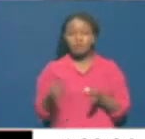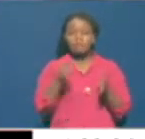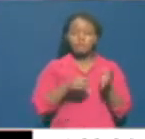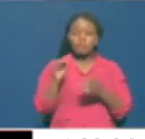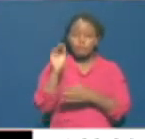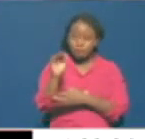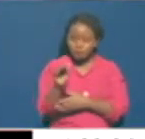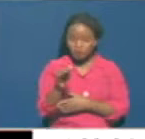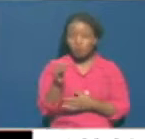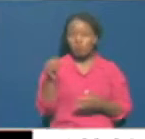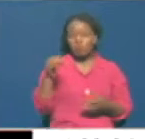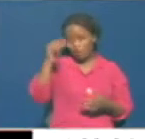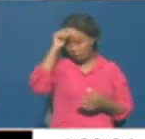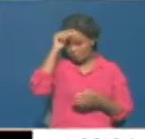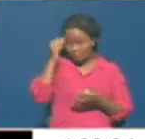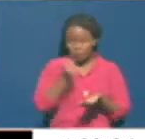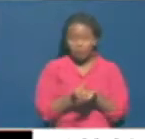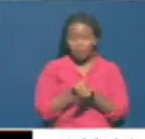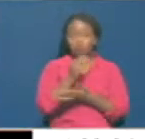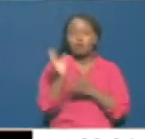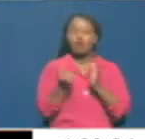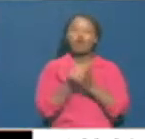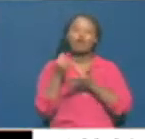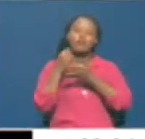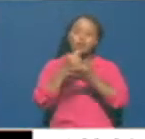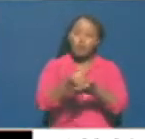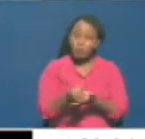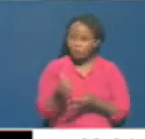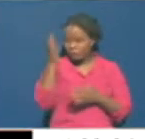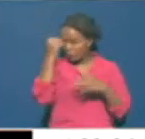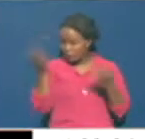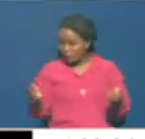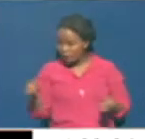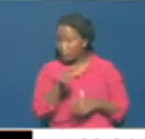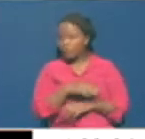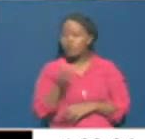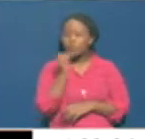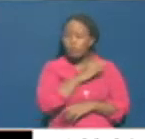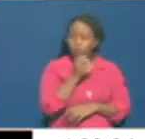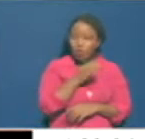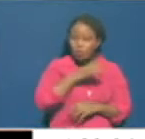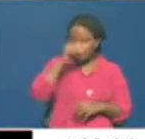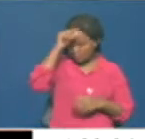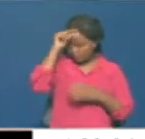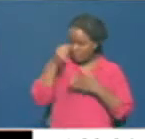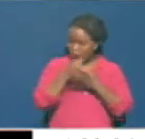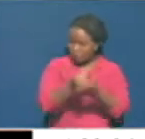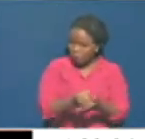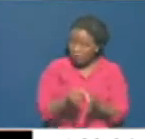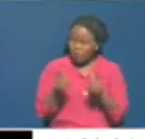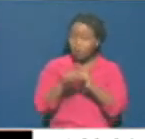ya serikali itusaidie. Kilio yetu ni serikali atusaidie. Hata kama ni ofisi ya